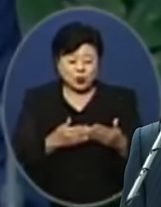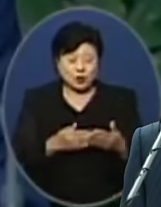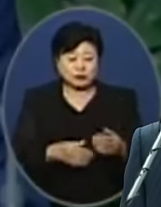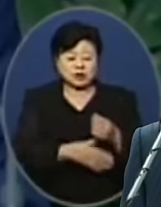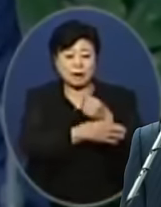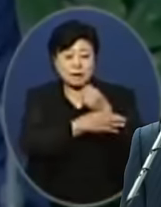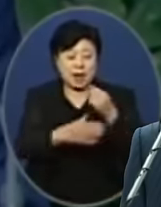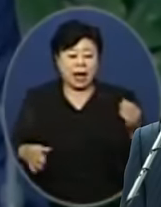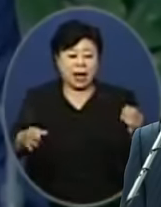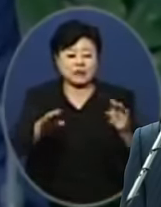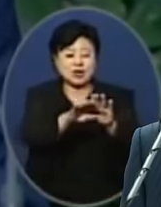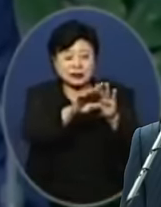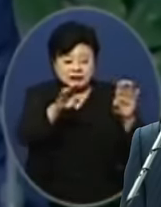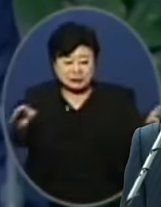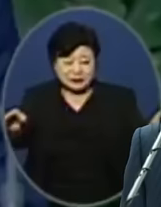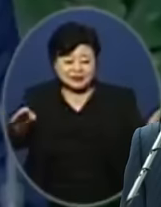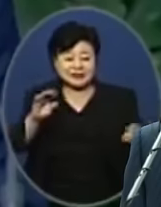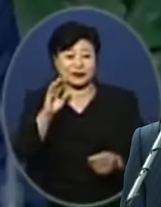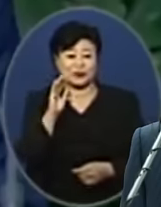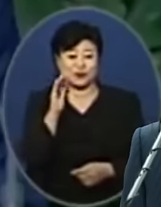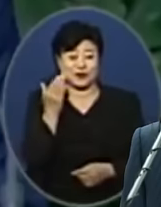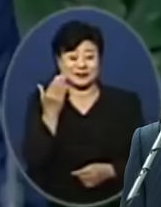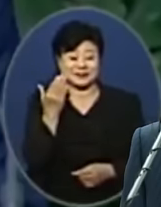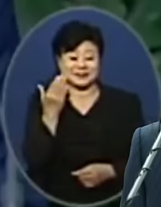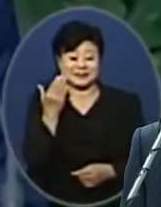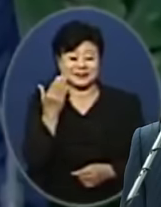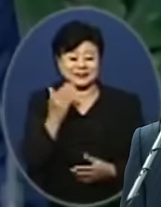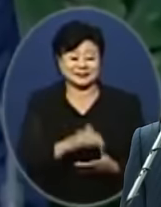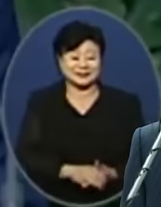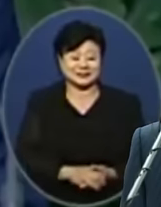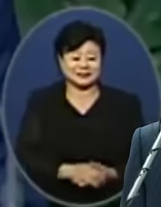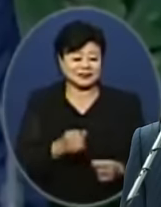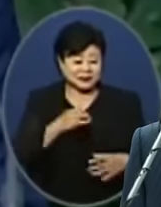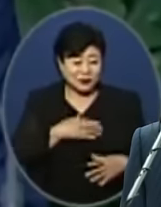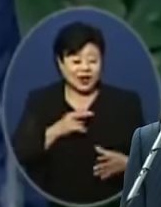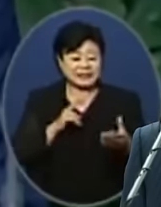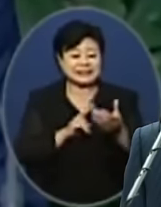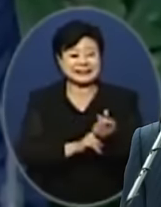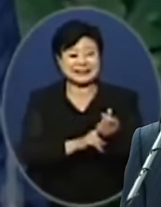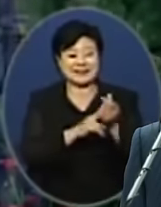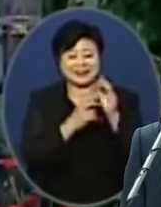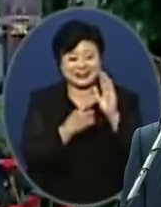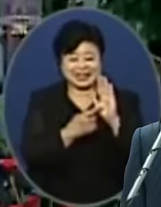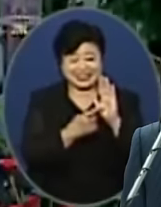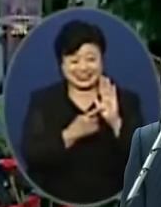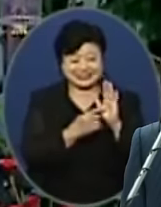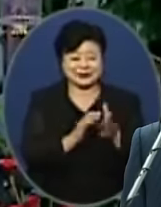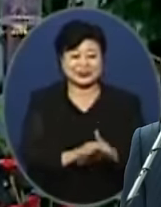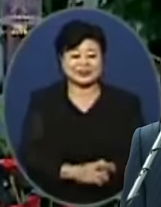열리고 모든 사람의 메인 쇠고랑이 다 벗어졌습니다. 놀라운 기적이 일어난 것입니다.